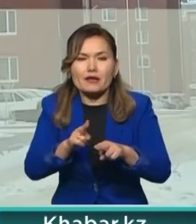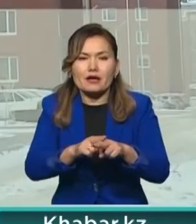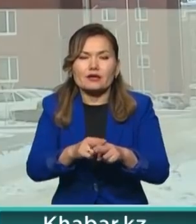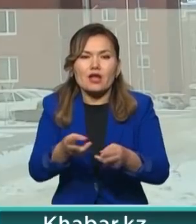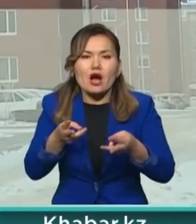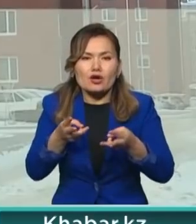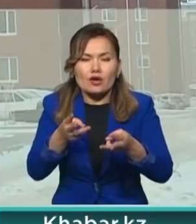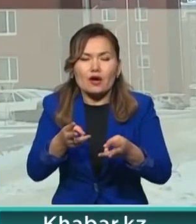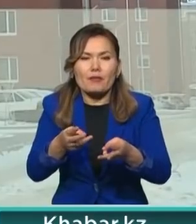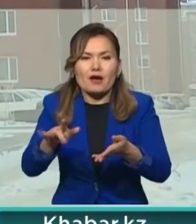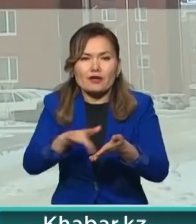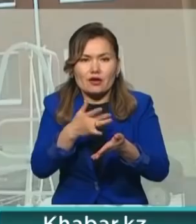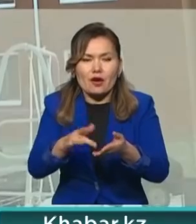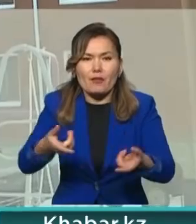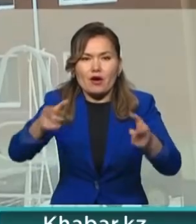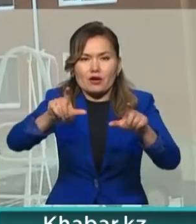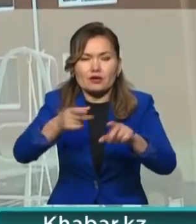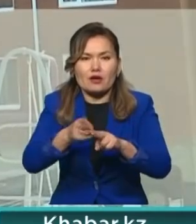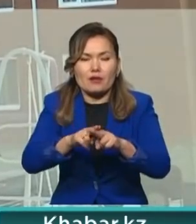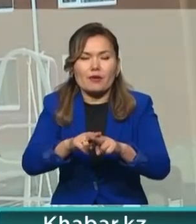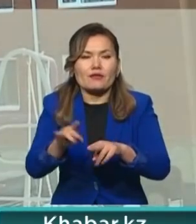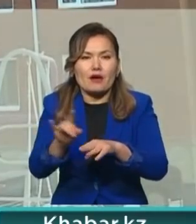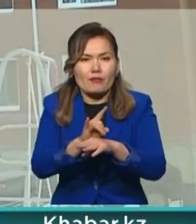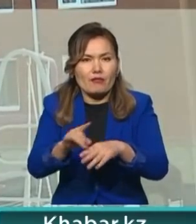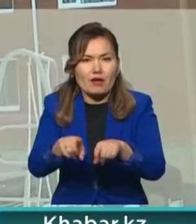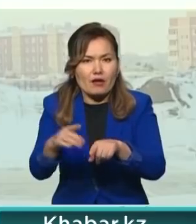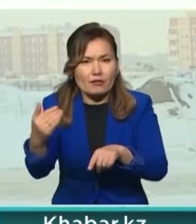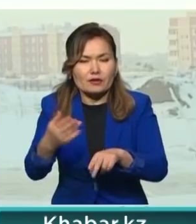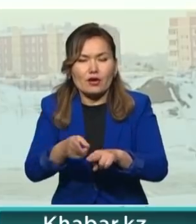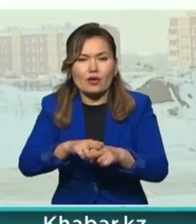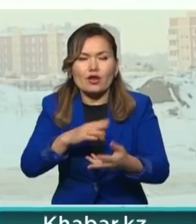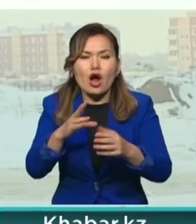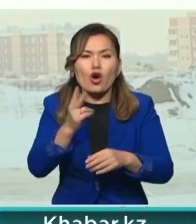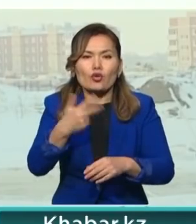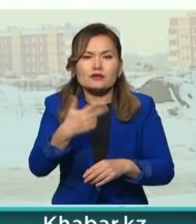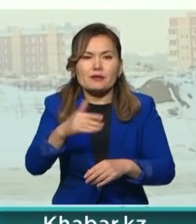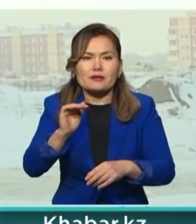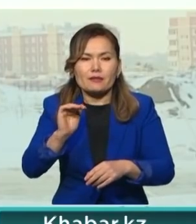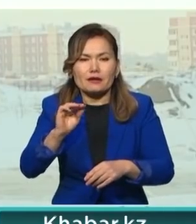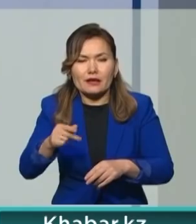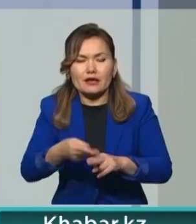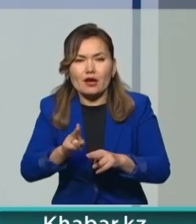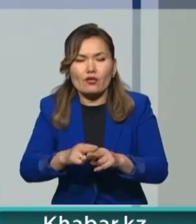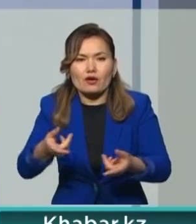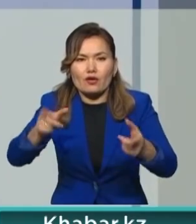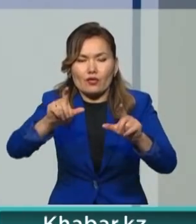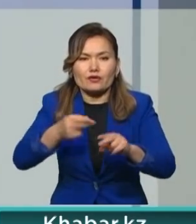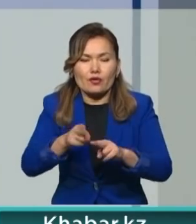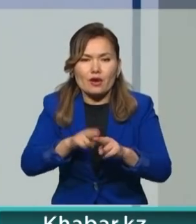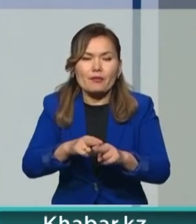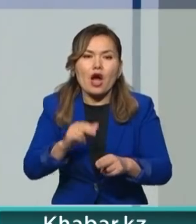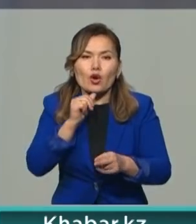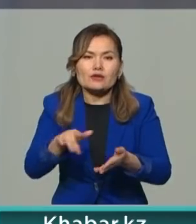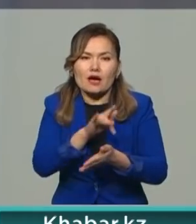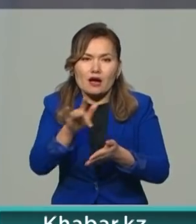артық есептеген. Көй тұрғындардың екі бөлмелі пәтер үшін ай сайынғы төлем 35 мың теңгеден асып түскен. Ал шаһар бойынша орташа